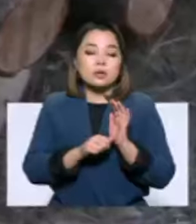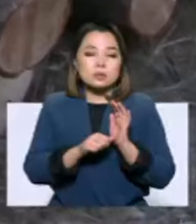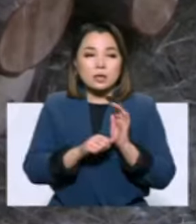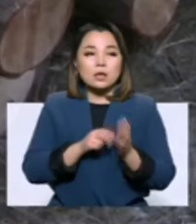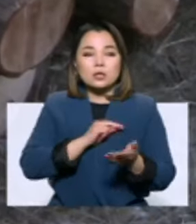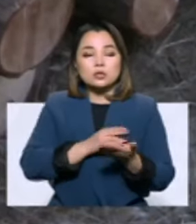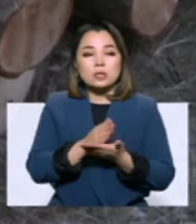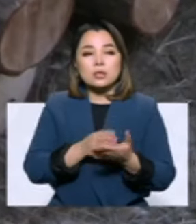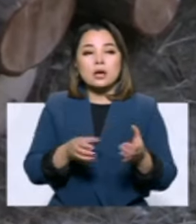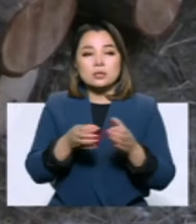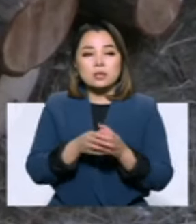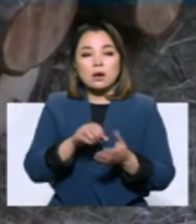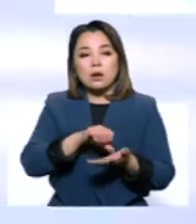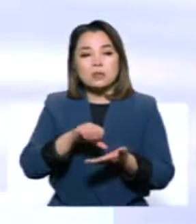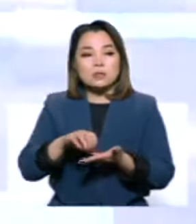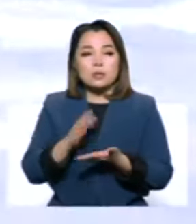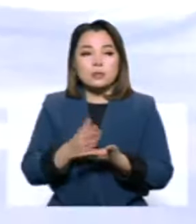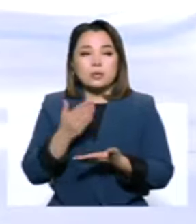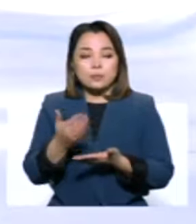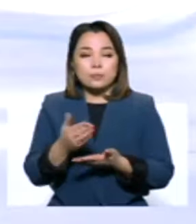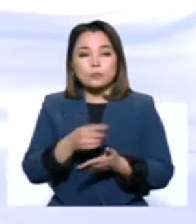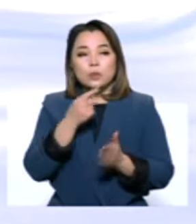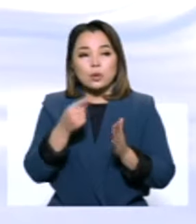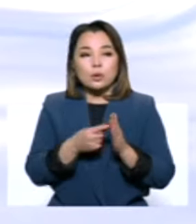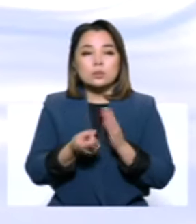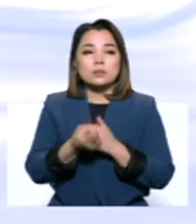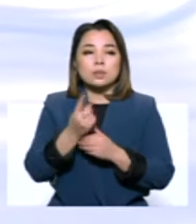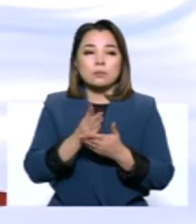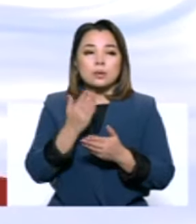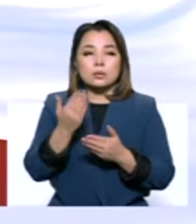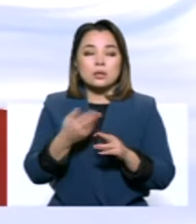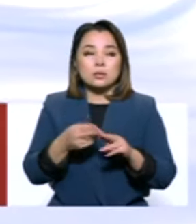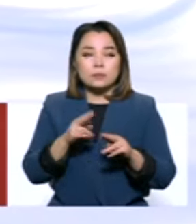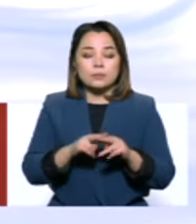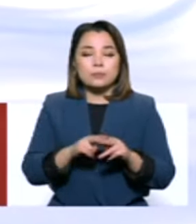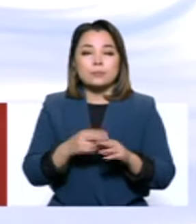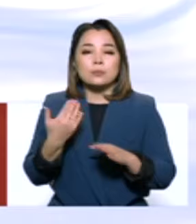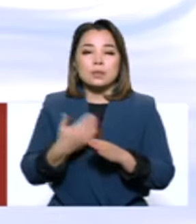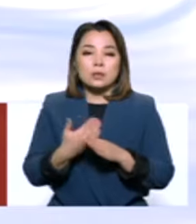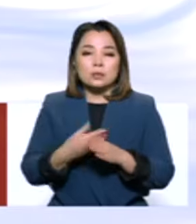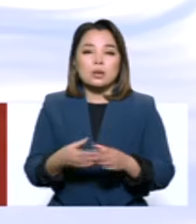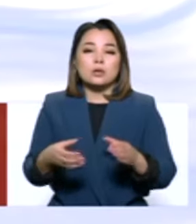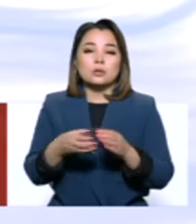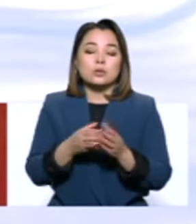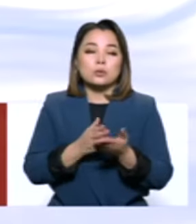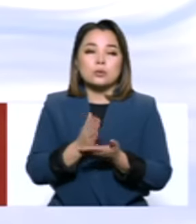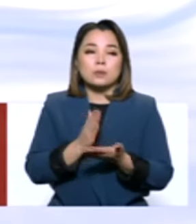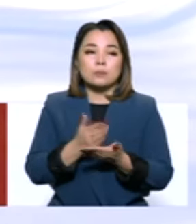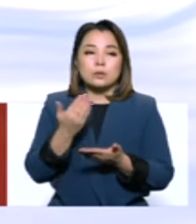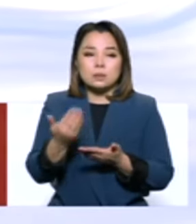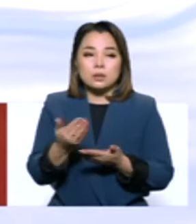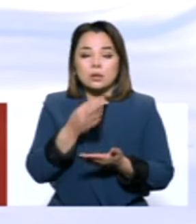қызметкерге ғана қатысты болып шыққан. Сұрақты мұндайтын мына вспомогательный службаларда